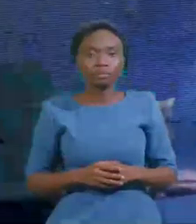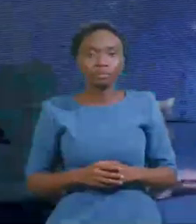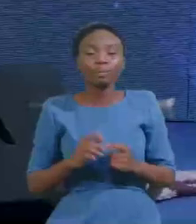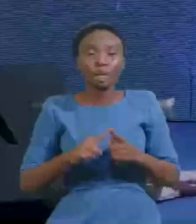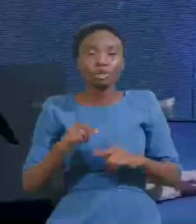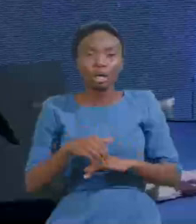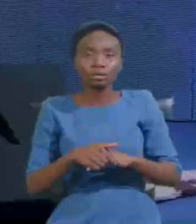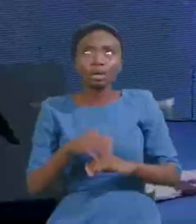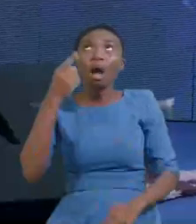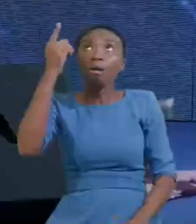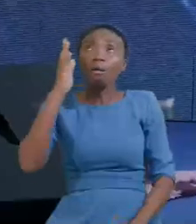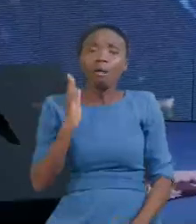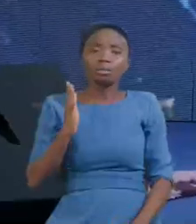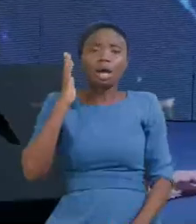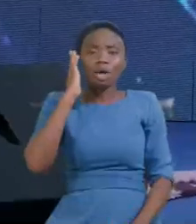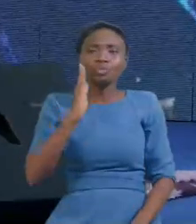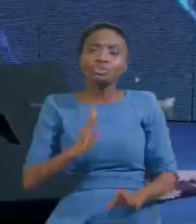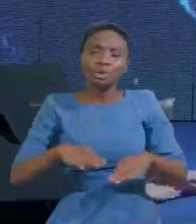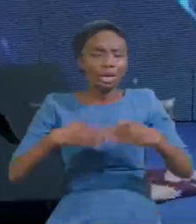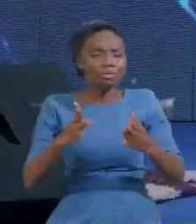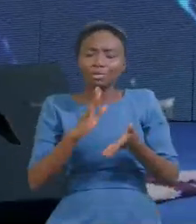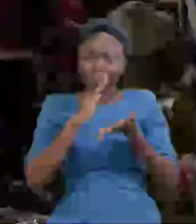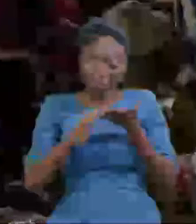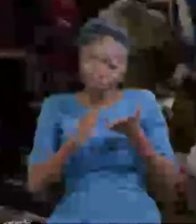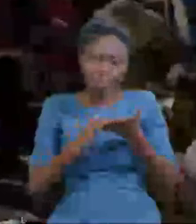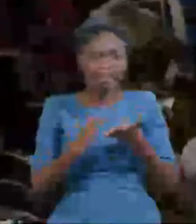bientôt Satan sous tes pieds.